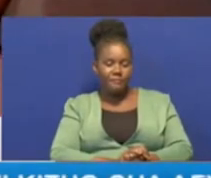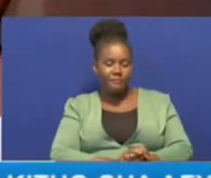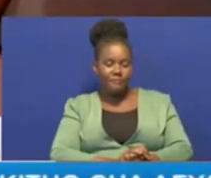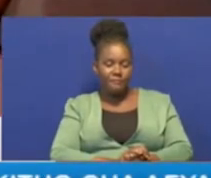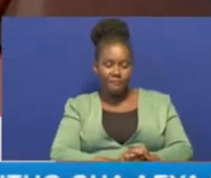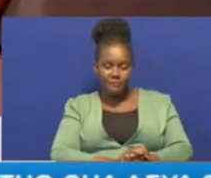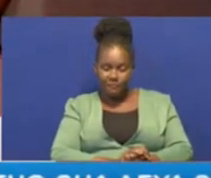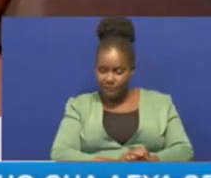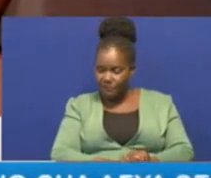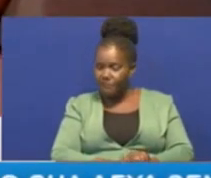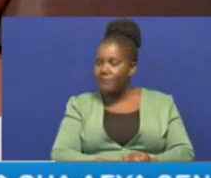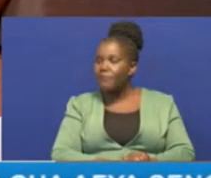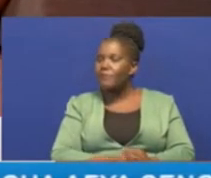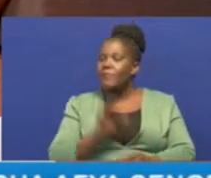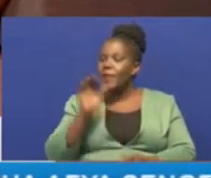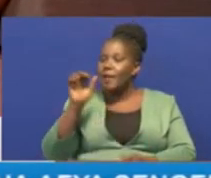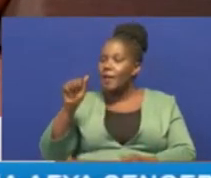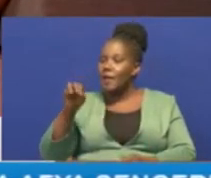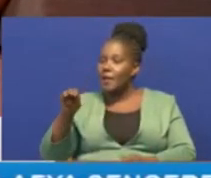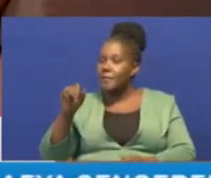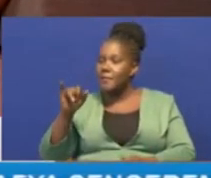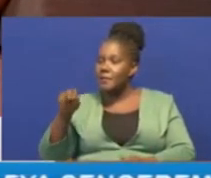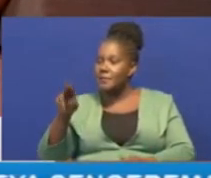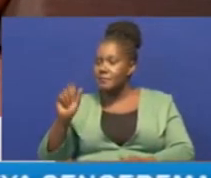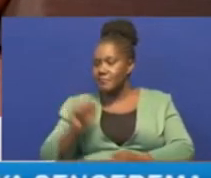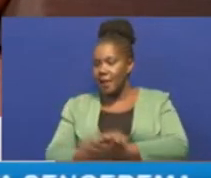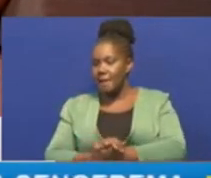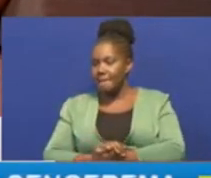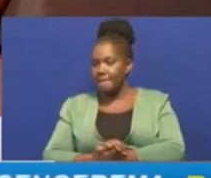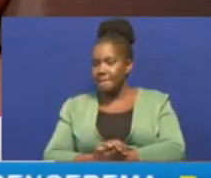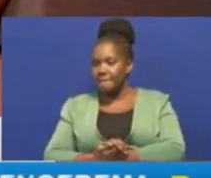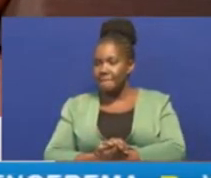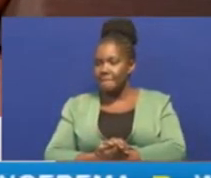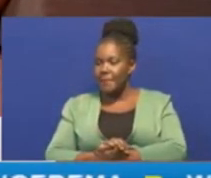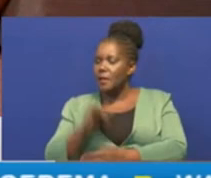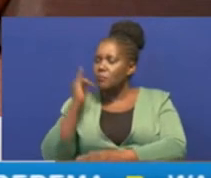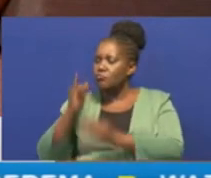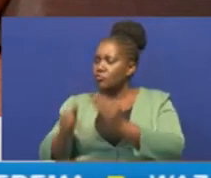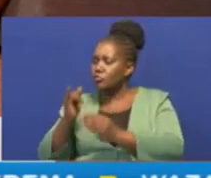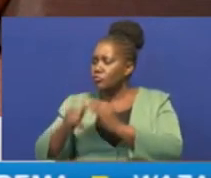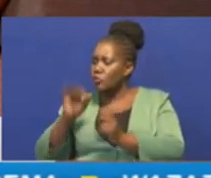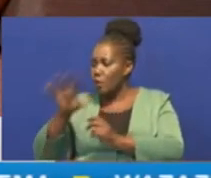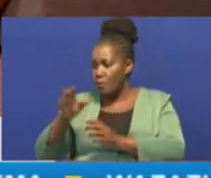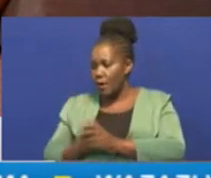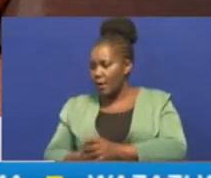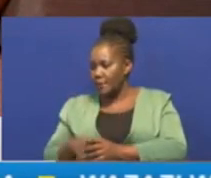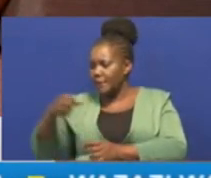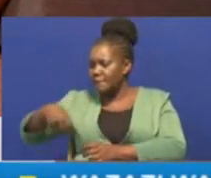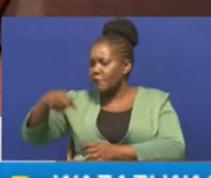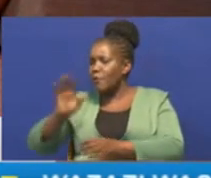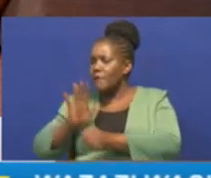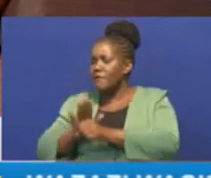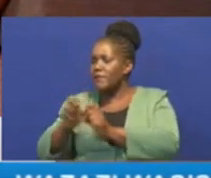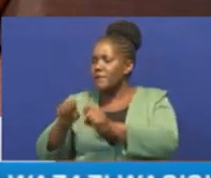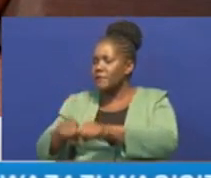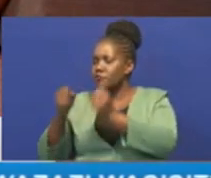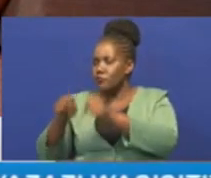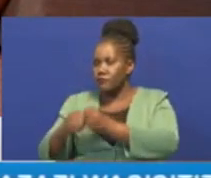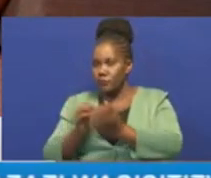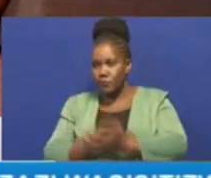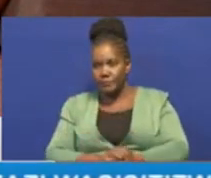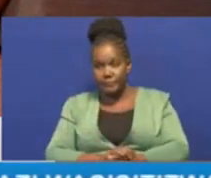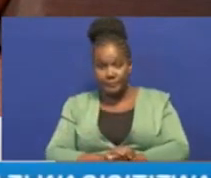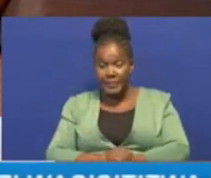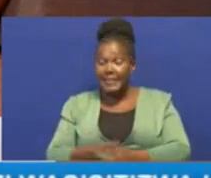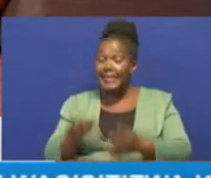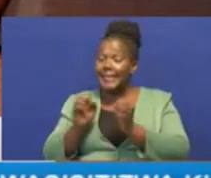Amina po kwenye vikoba, maana ndo tuko mwisho wa mwaka vinavunjwa sana sasa hivi na kwenye huko kuna kukopeshana. Lakini wengi wanapoingia huko wanakuwa